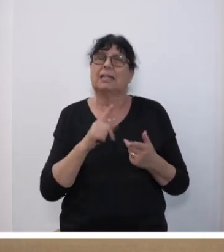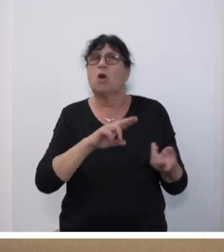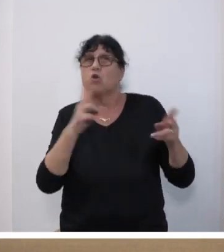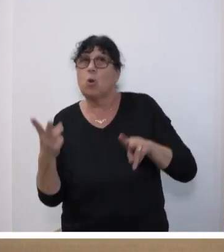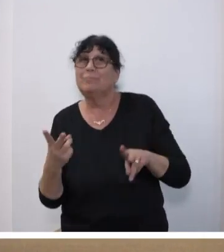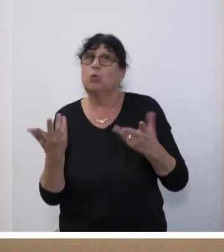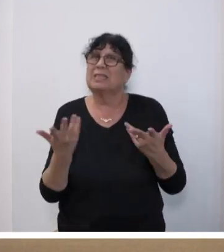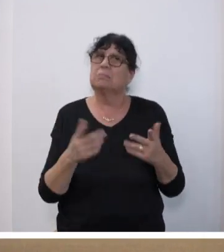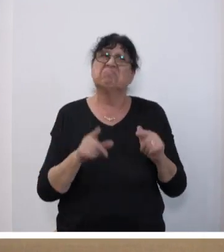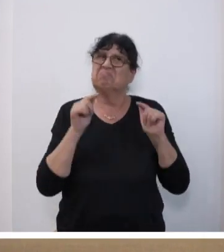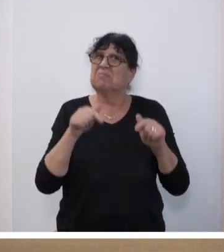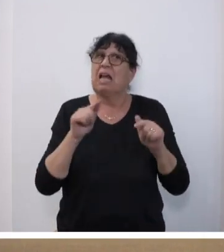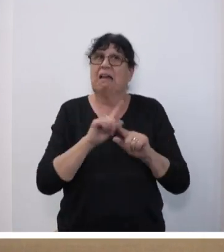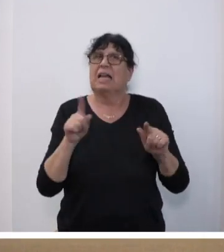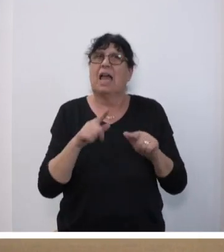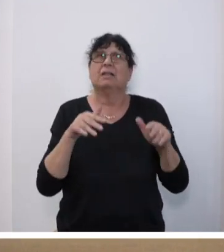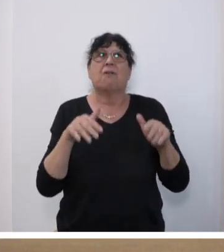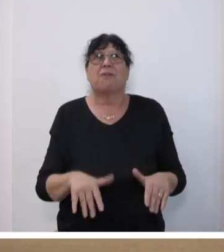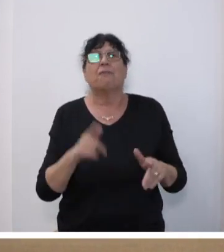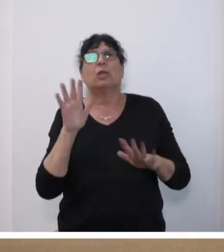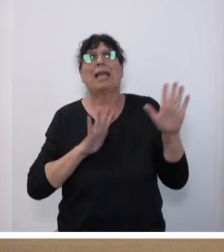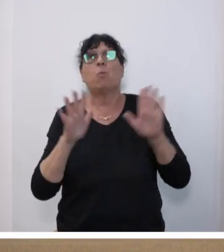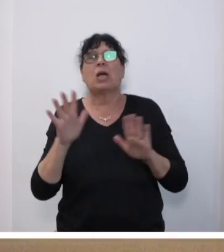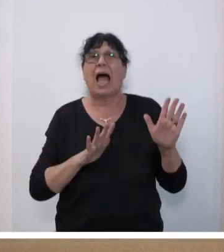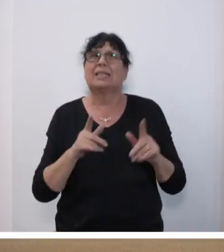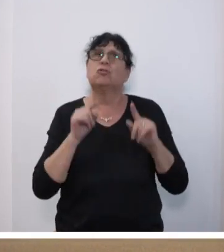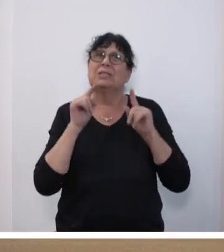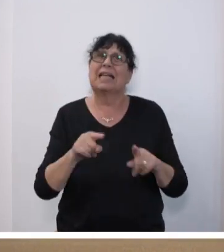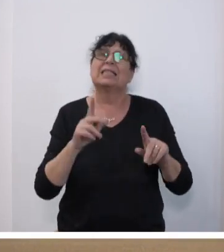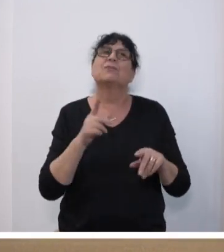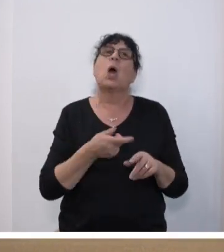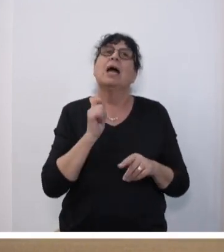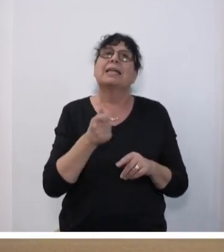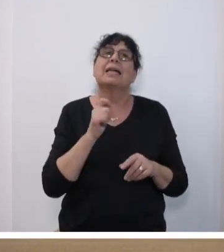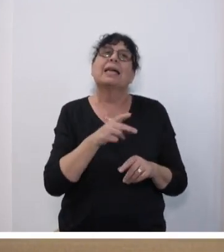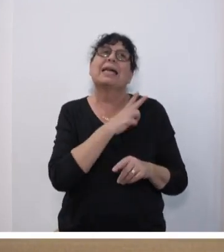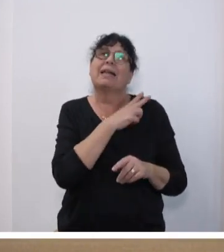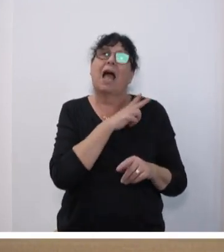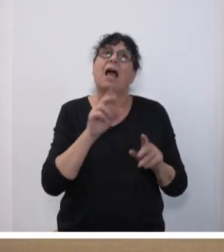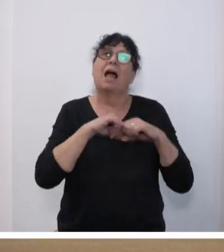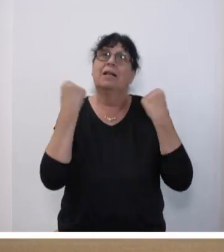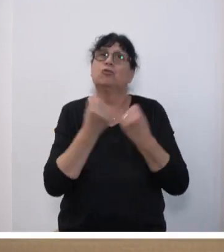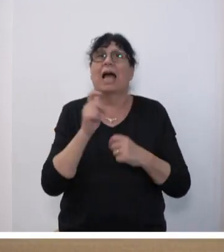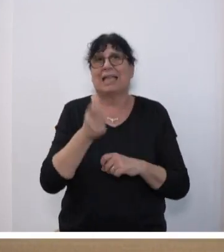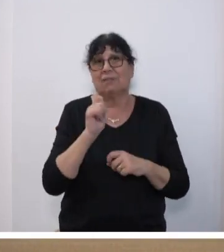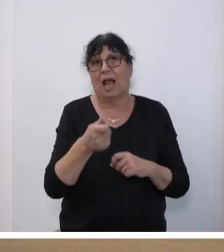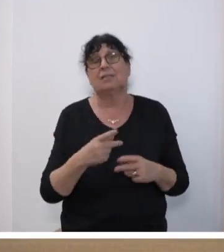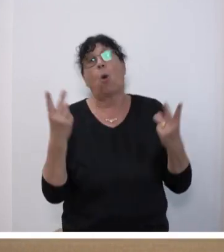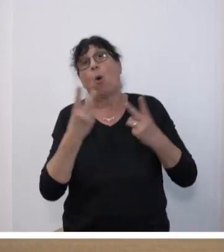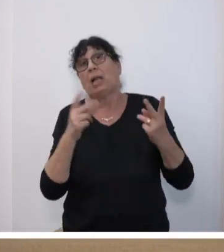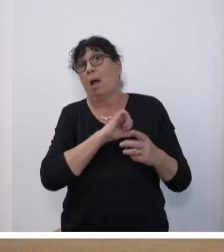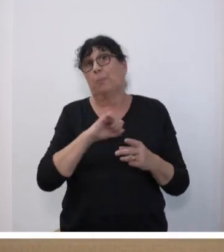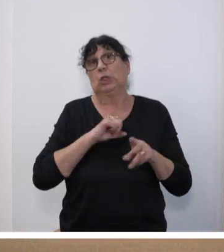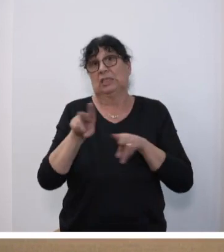kein Fall für den demokratischen Diskurs, das ist ein Fall für den Generalstaatsanwalt. Und wenn es so weitergeht, dann wird es auch ein Fall für das Bundesverfassungsgericht,